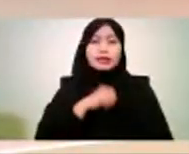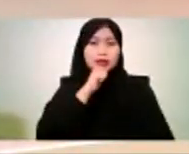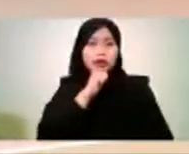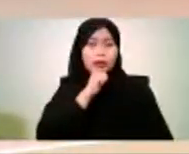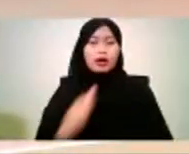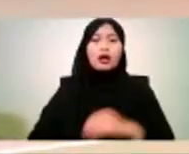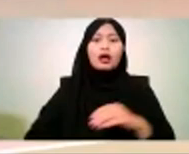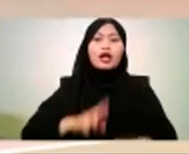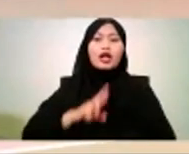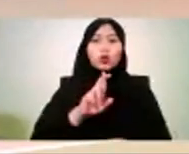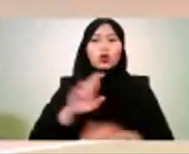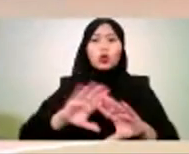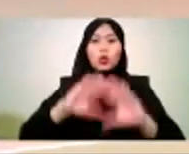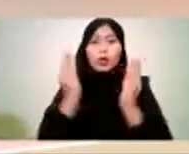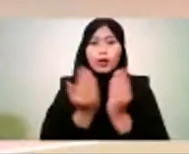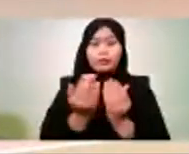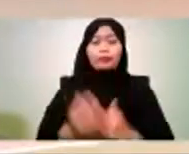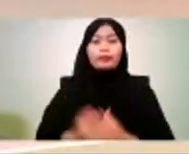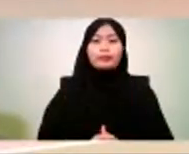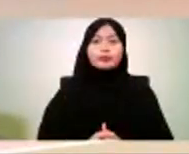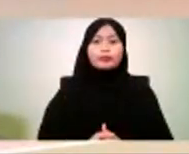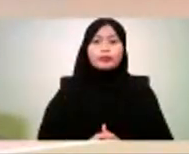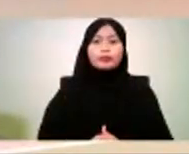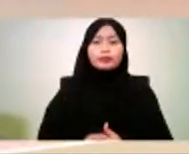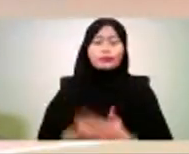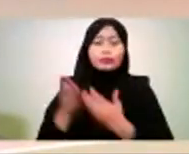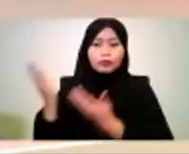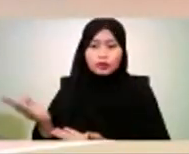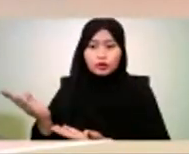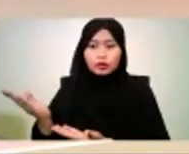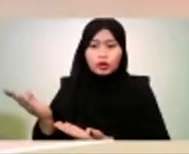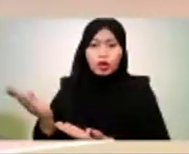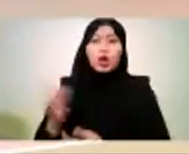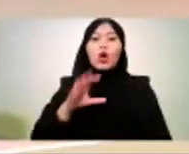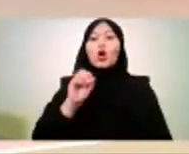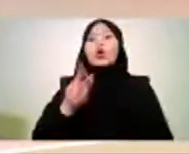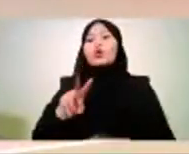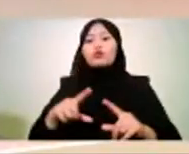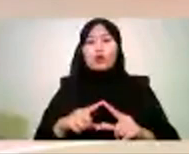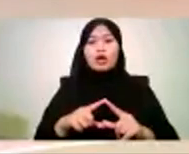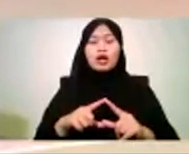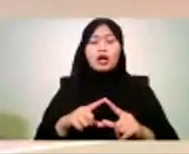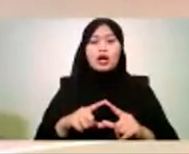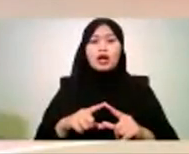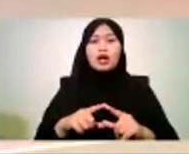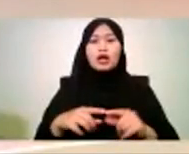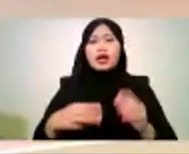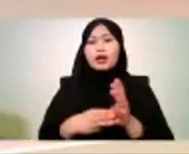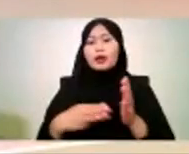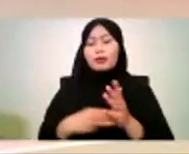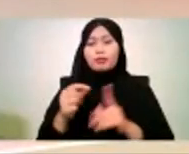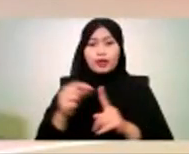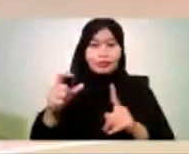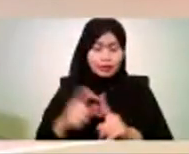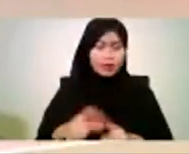Universitas k.h. Ahmad Ah kepada Profesor Doktor Ova Emilia m.med.ed sp.og